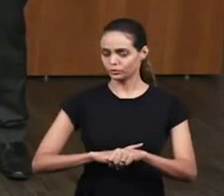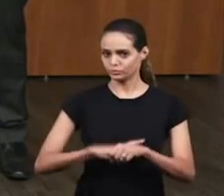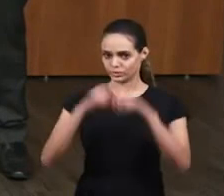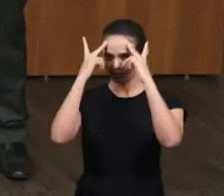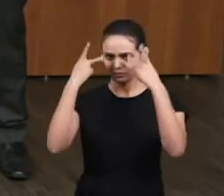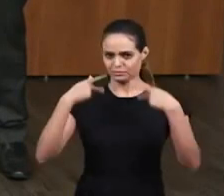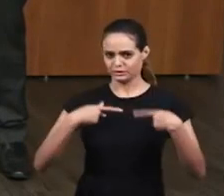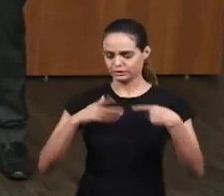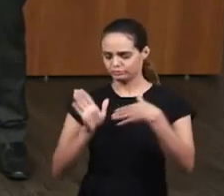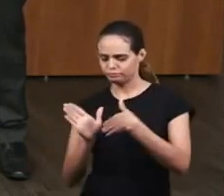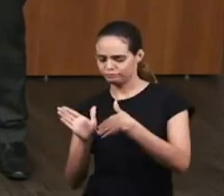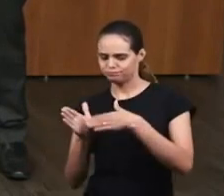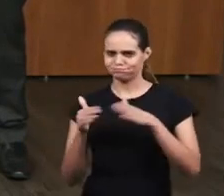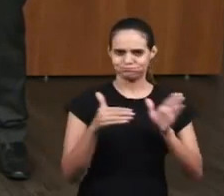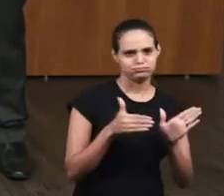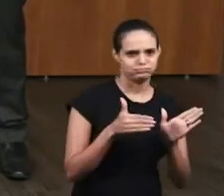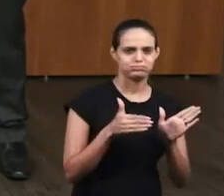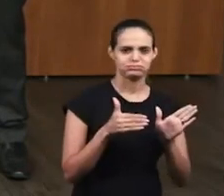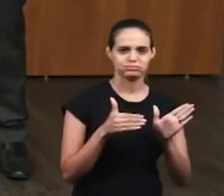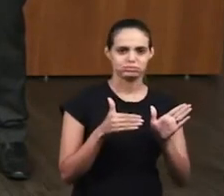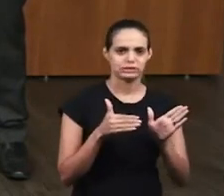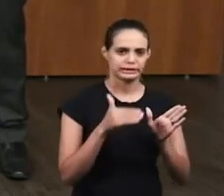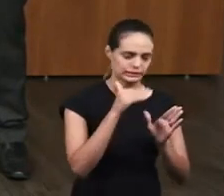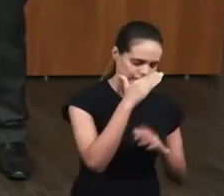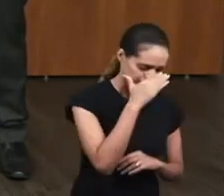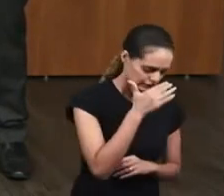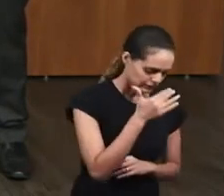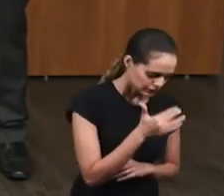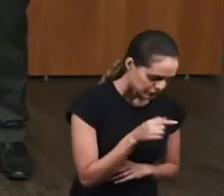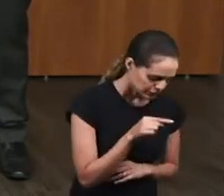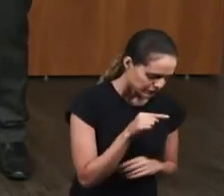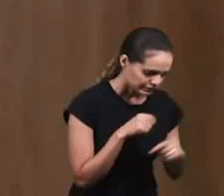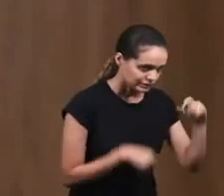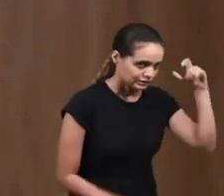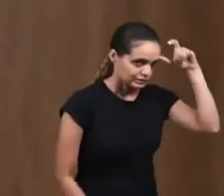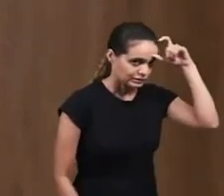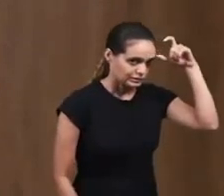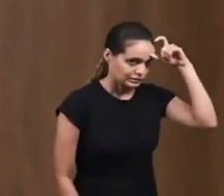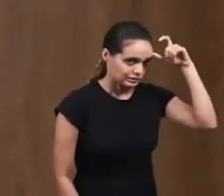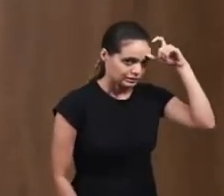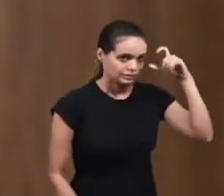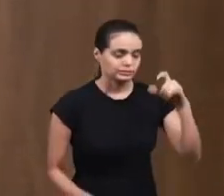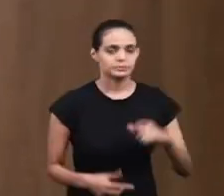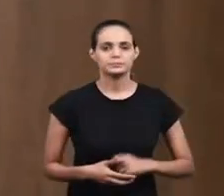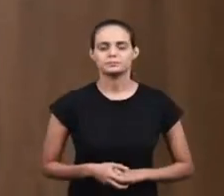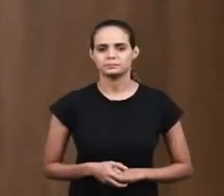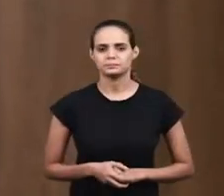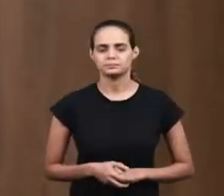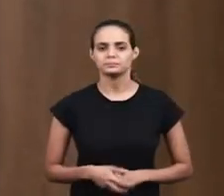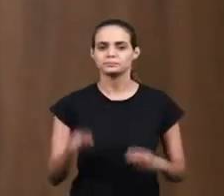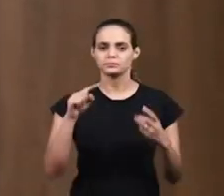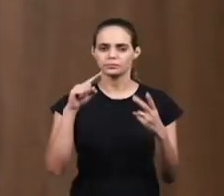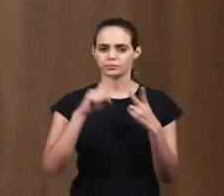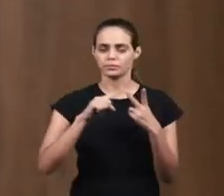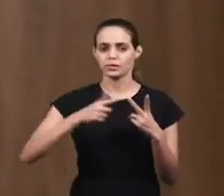fällt, wenn er den Glauben verlässt, so beugt er sich vor dem Feind.